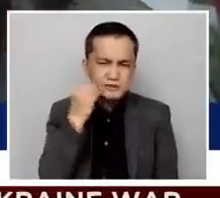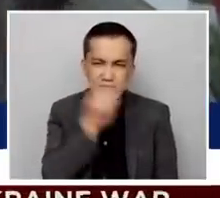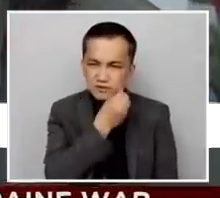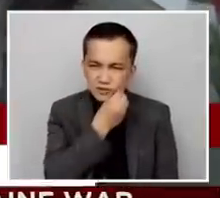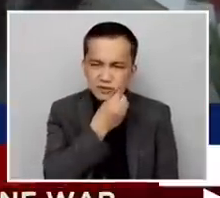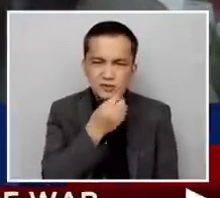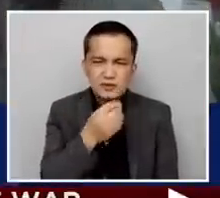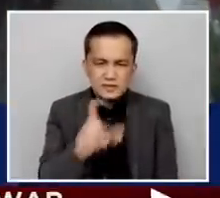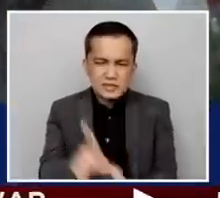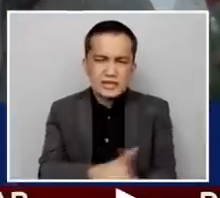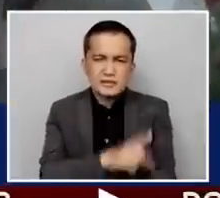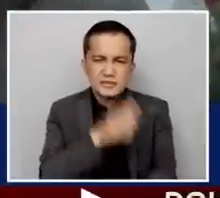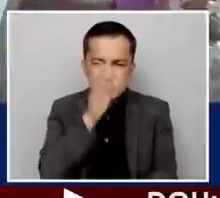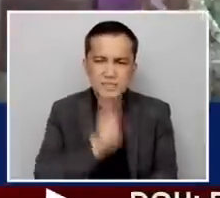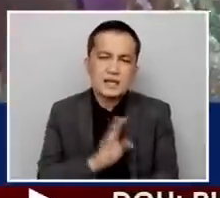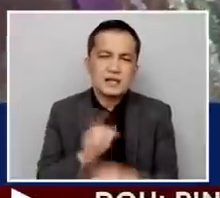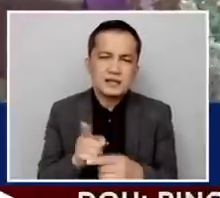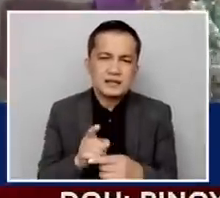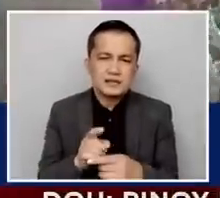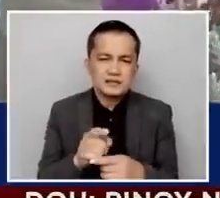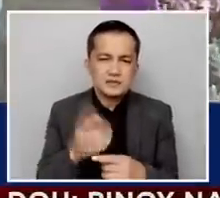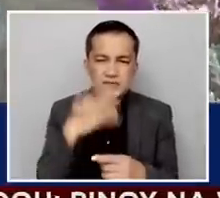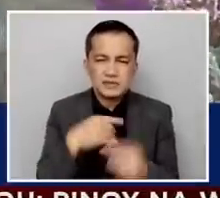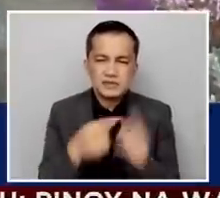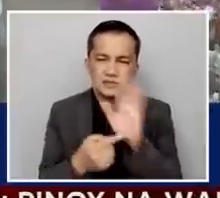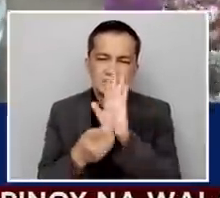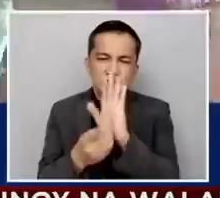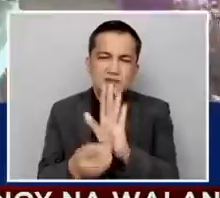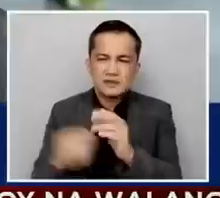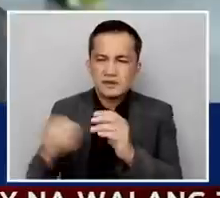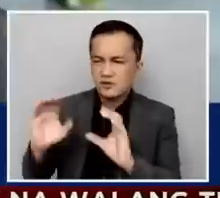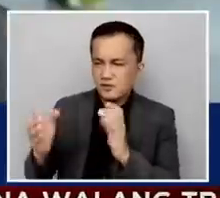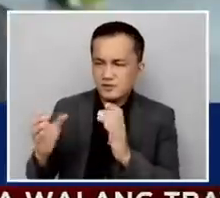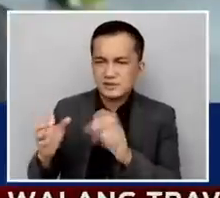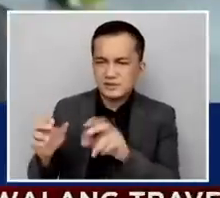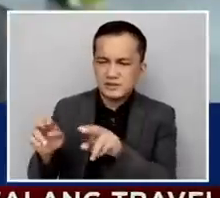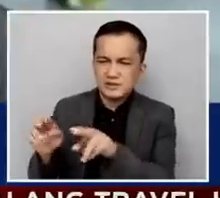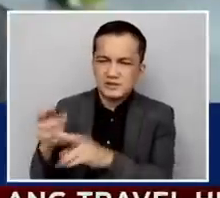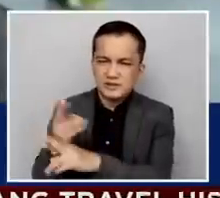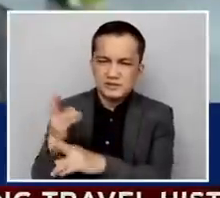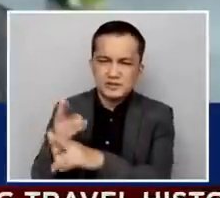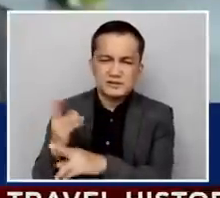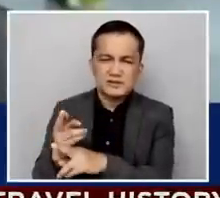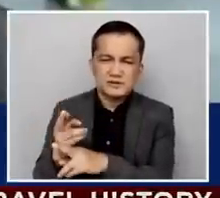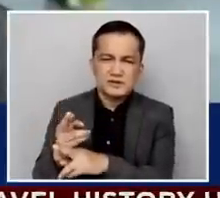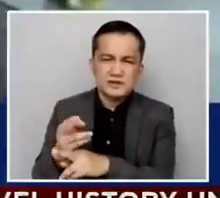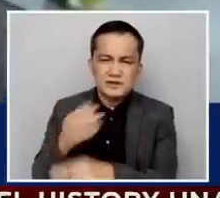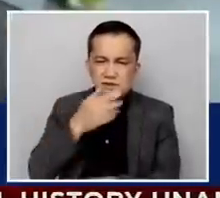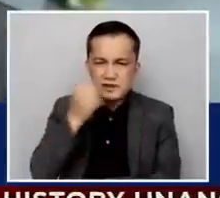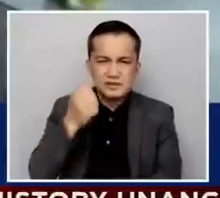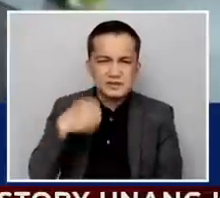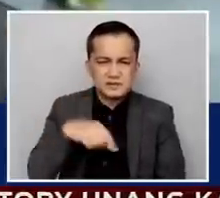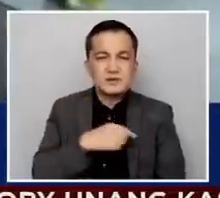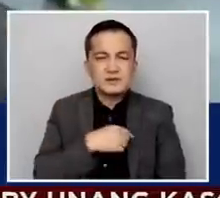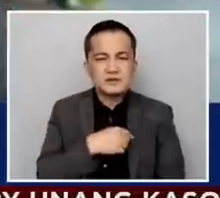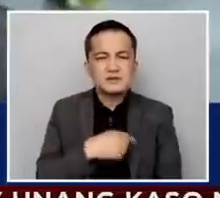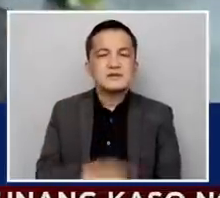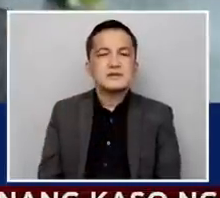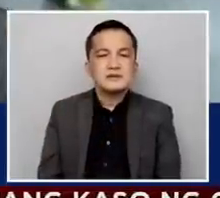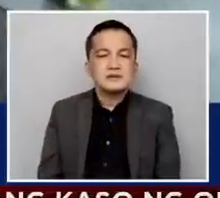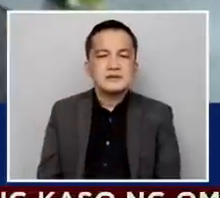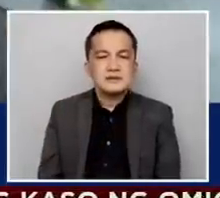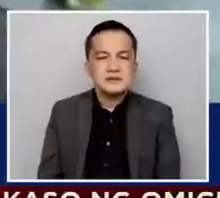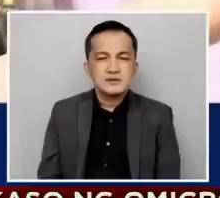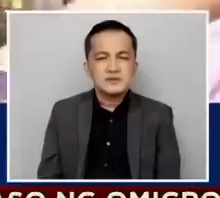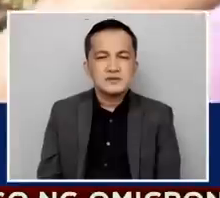po. And mas maganda siya i-display compared po sa mga normal. Mas prefer po namin na less